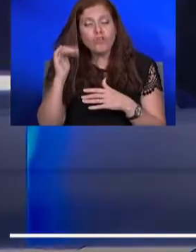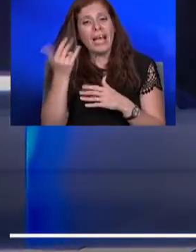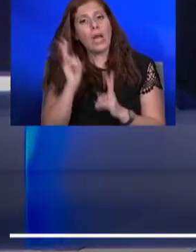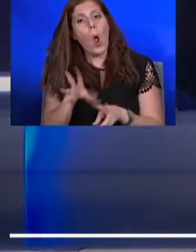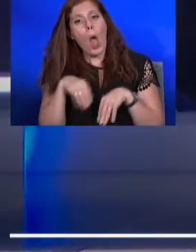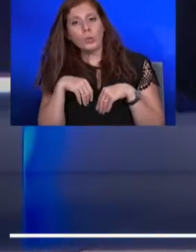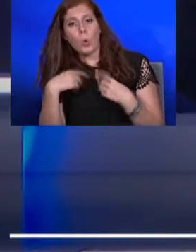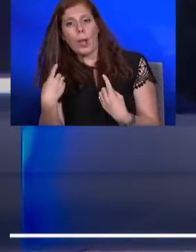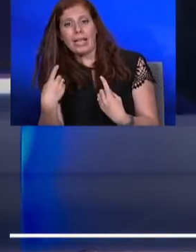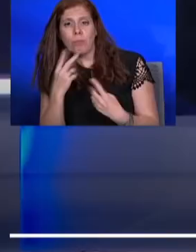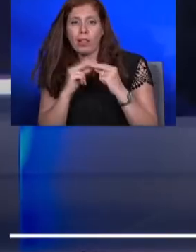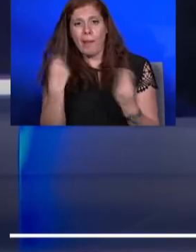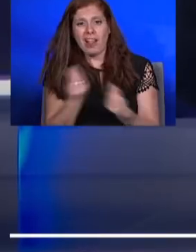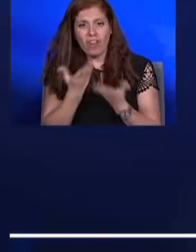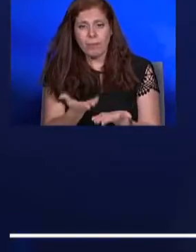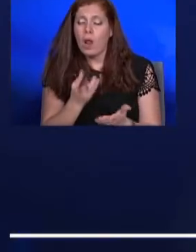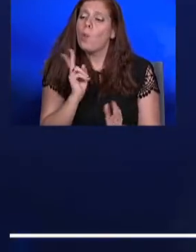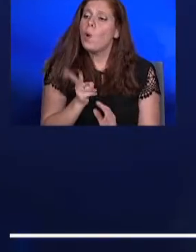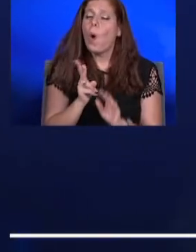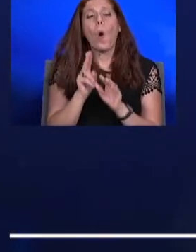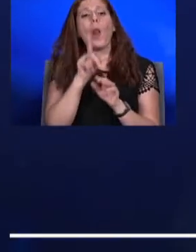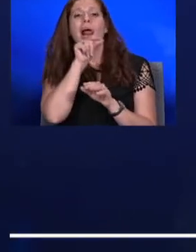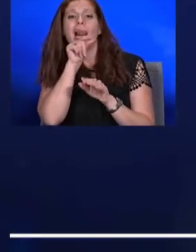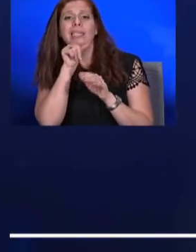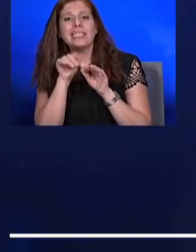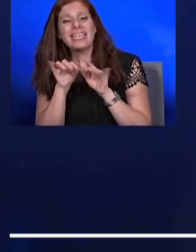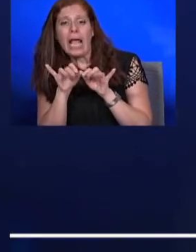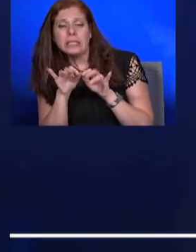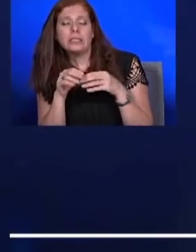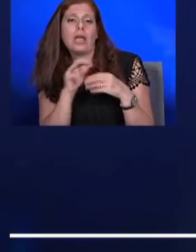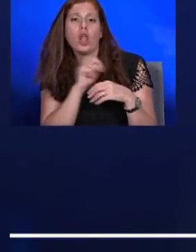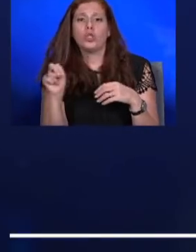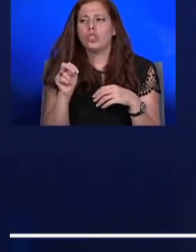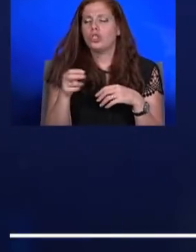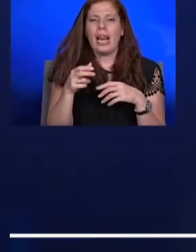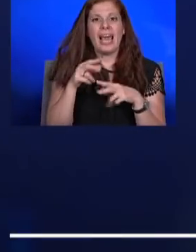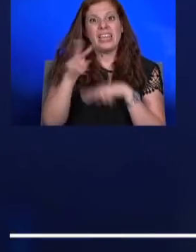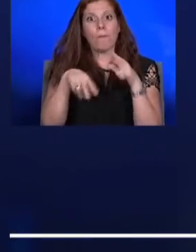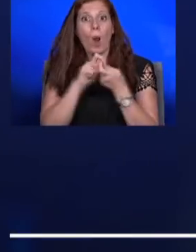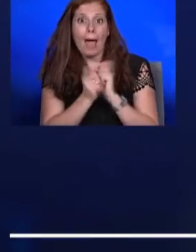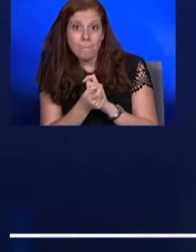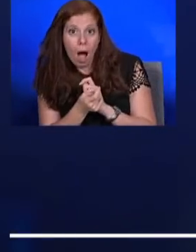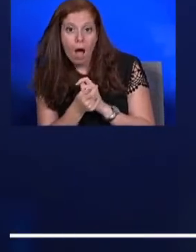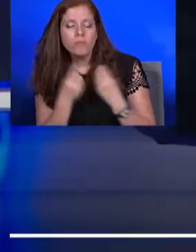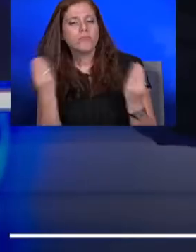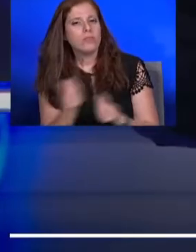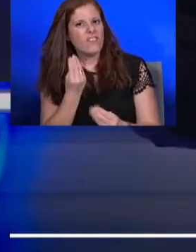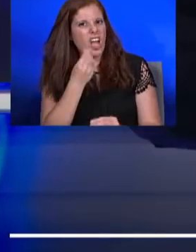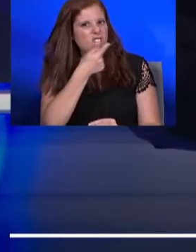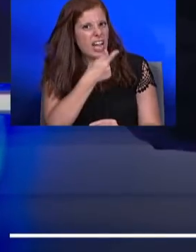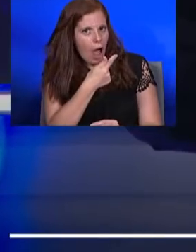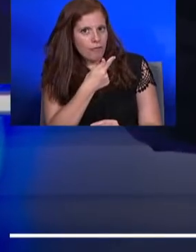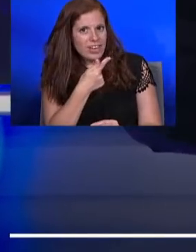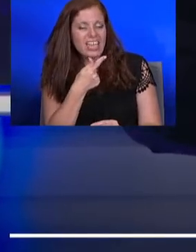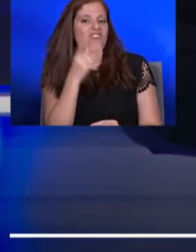יכול לצייץ על הנושא של טיפולי המרה, דבר שגפני, דרי לא יכולים להרשות לעצמם. אז הם מדברים